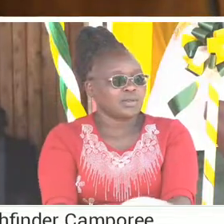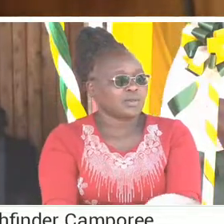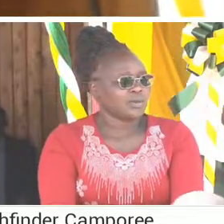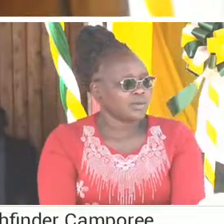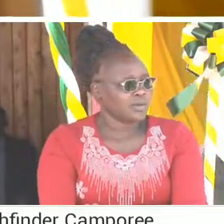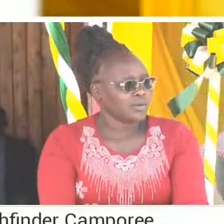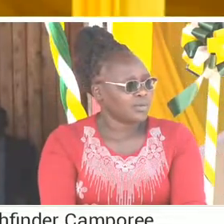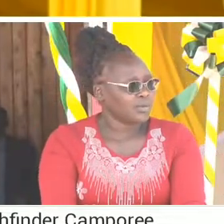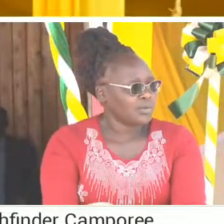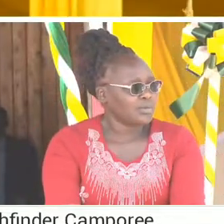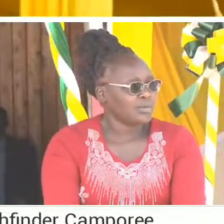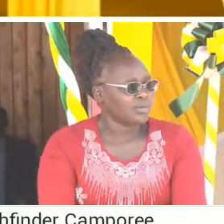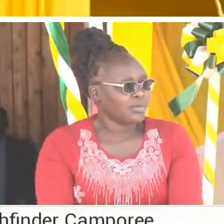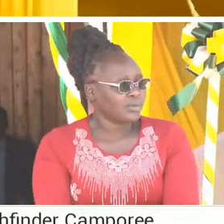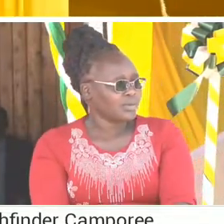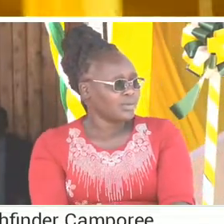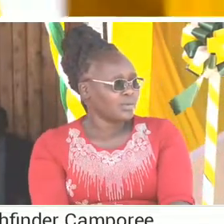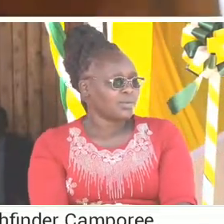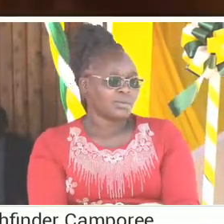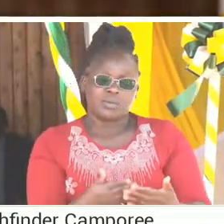Kuna